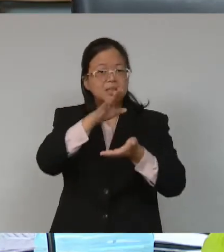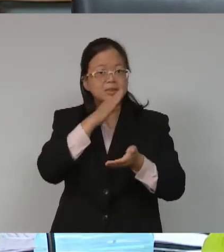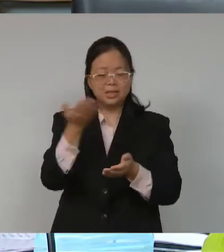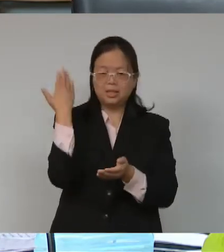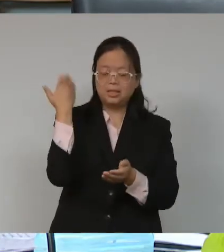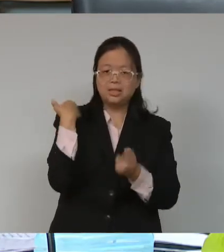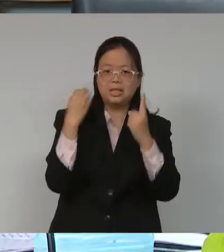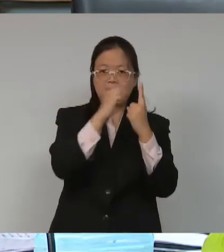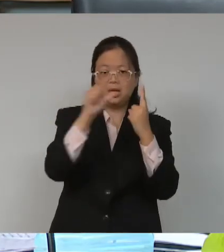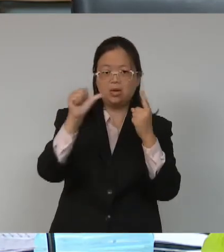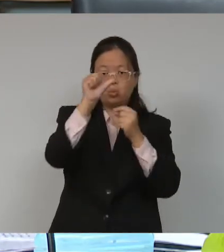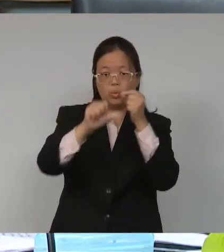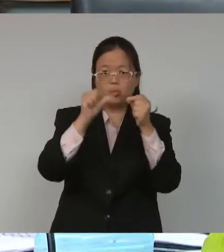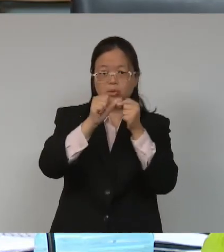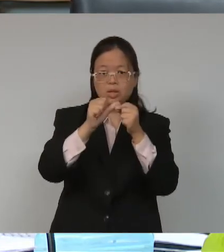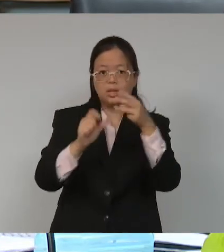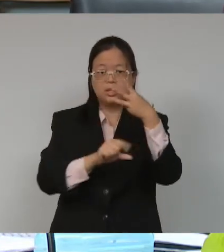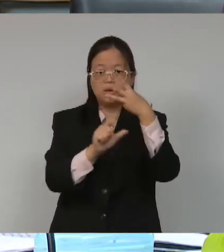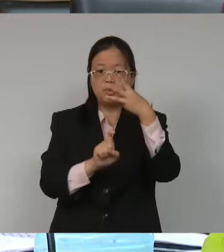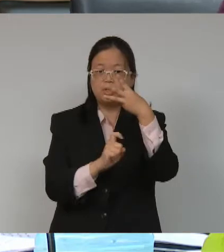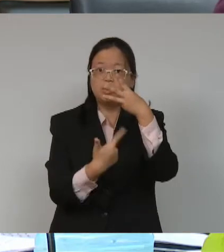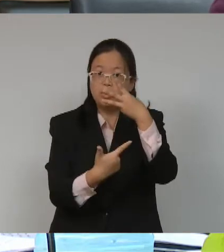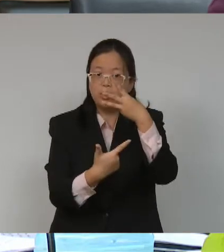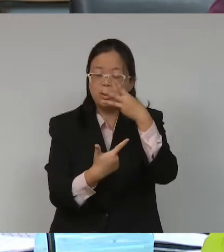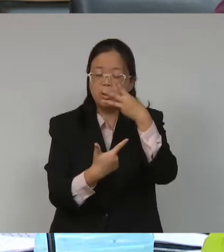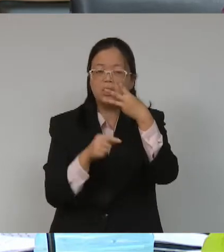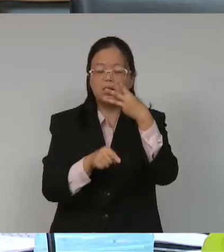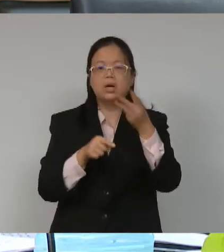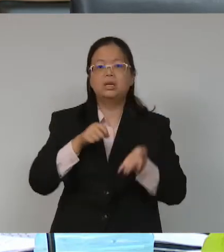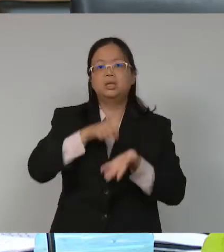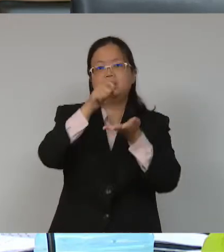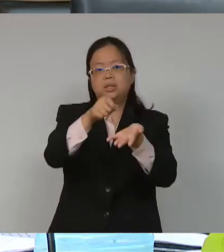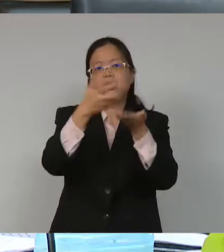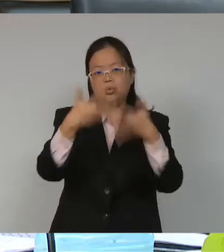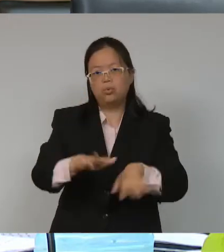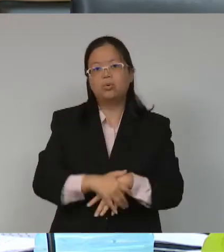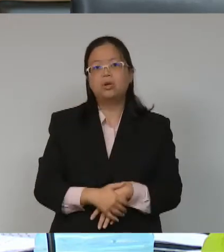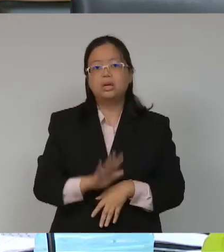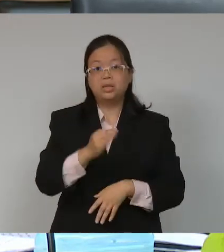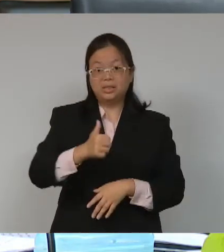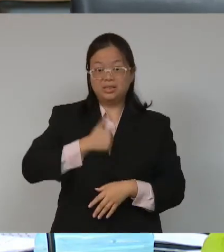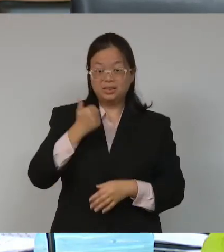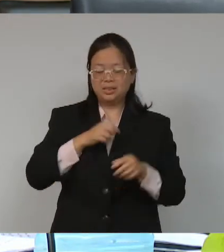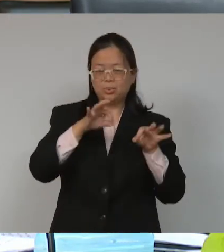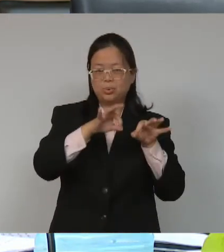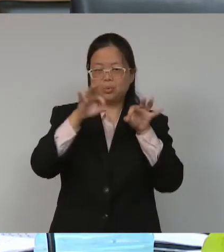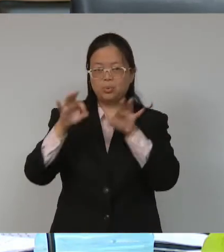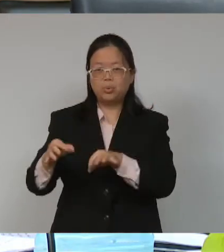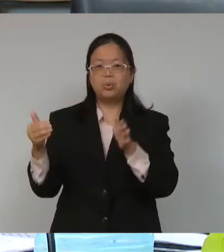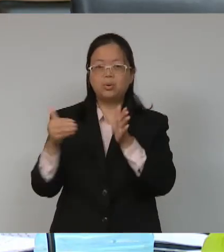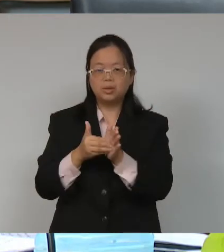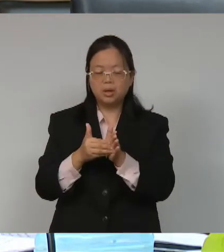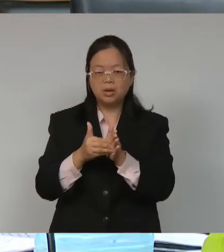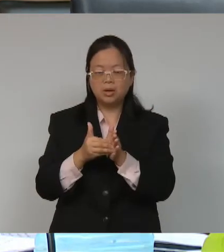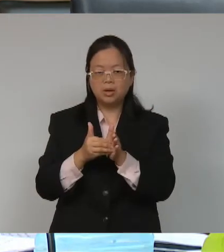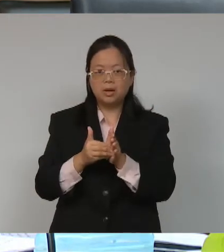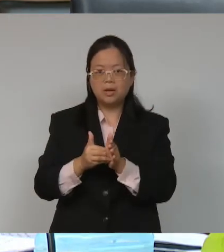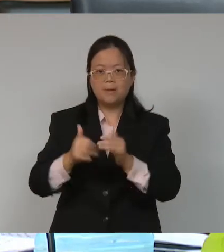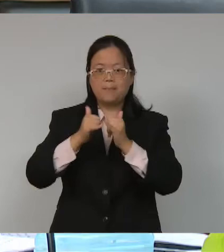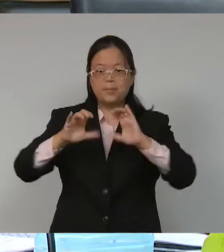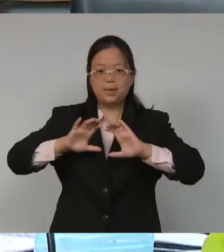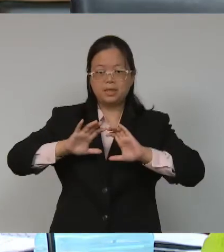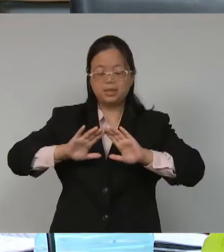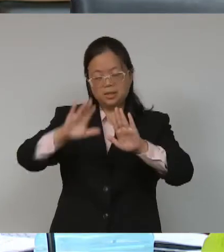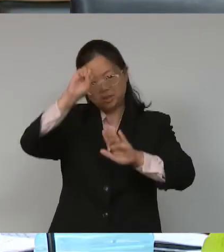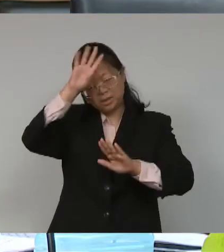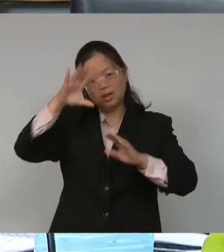105年3月16号啊，这个立法院的关系文书就提到了，但是他真正通过的是按照民进党团的立法院的民进党